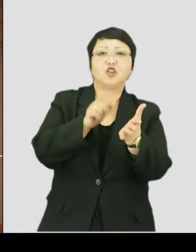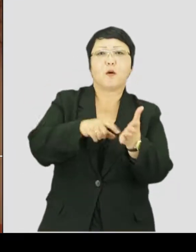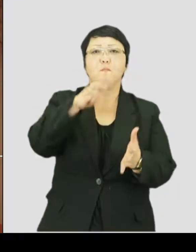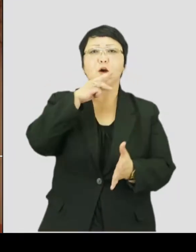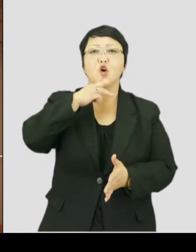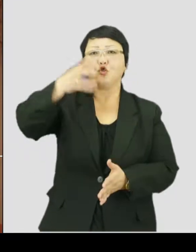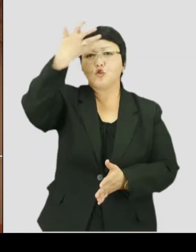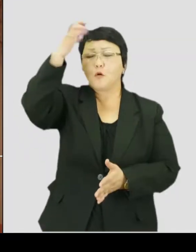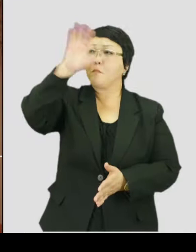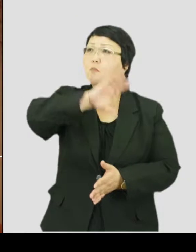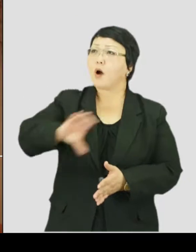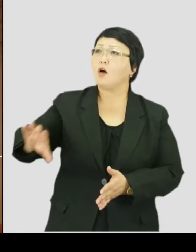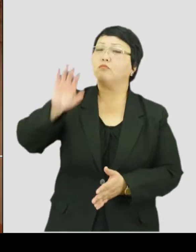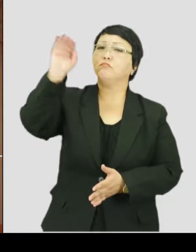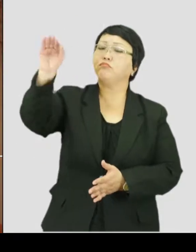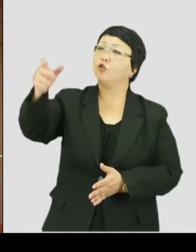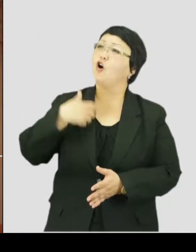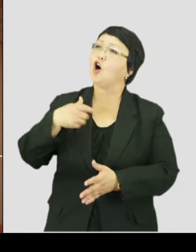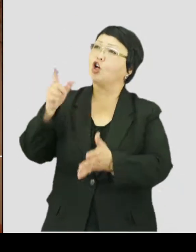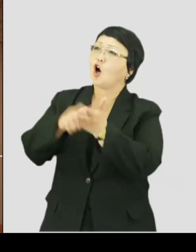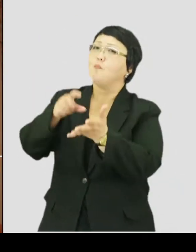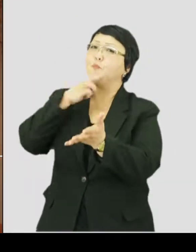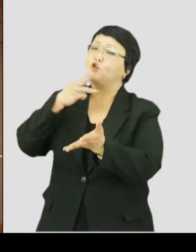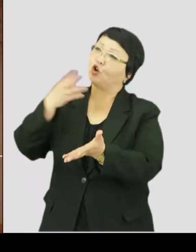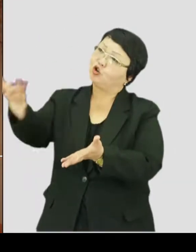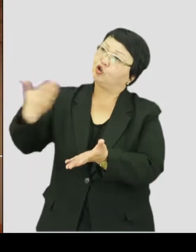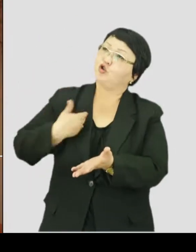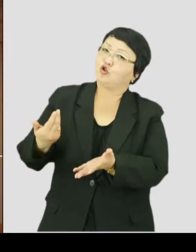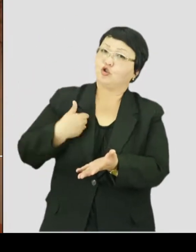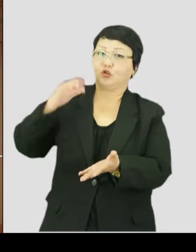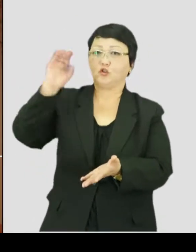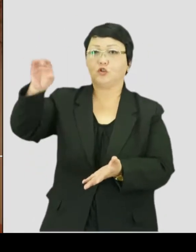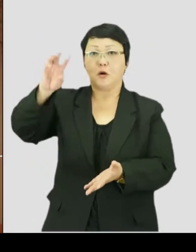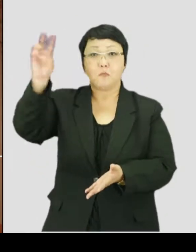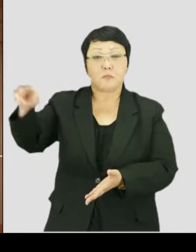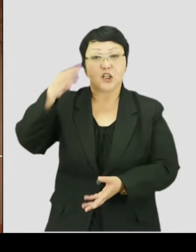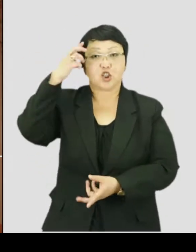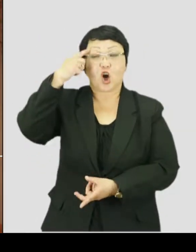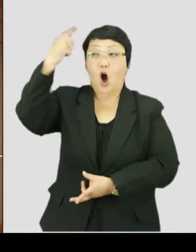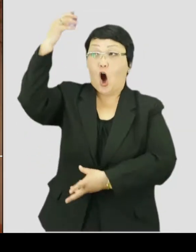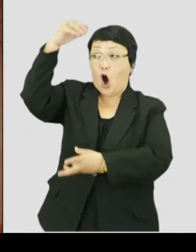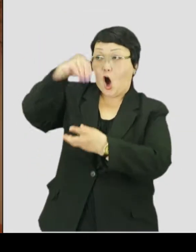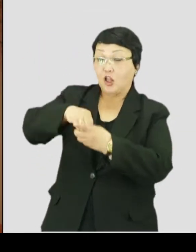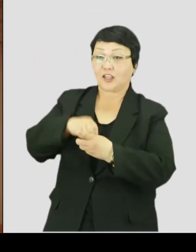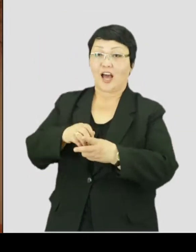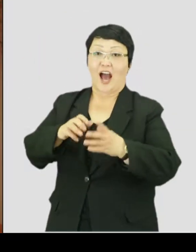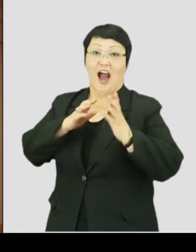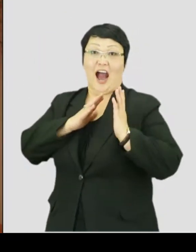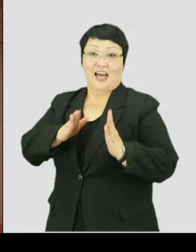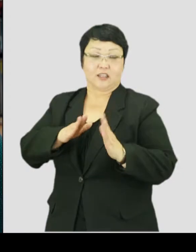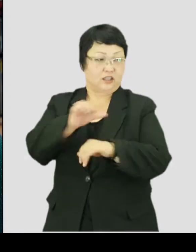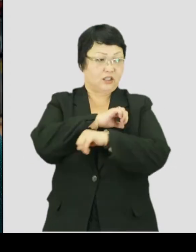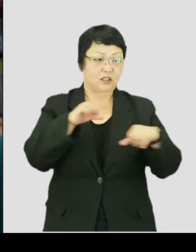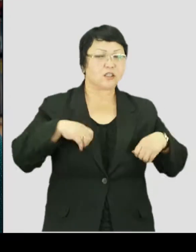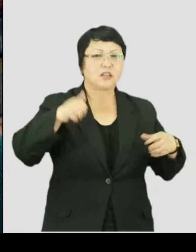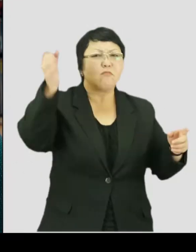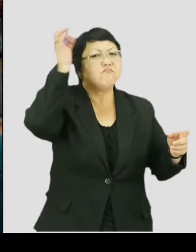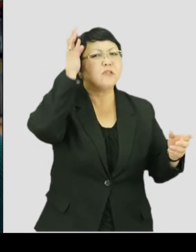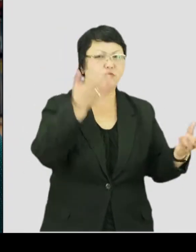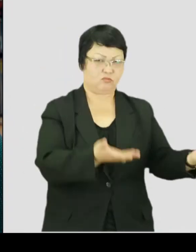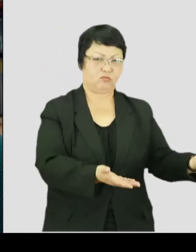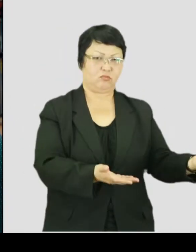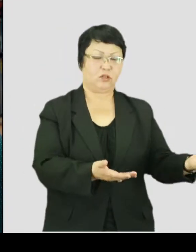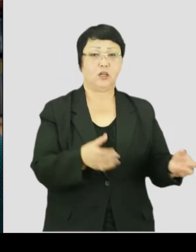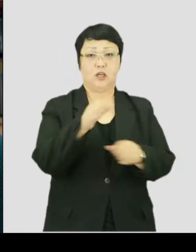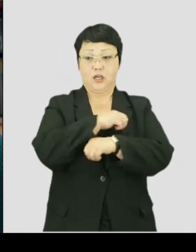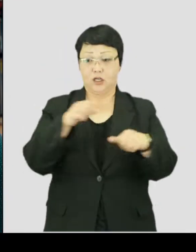байгууллагаас очиод авах эрх байгаа гэдэг тэр мэдлэг ойлголт хандлага бас маш их сул байгаа. Иргэд одоо орон